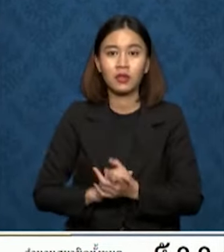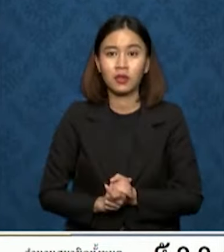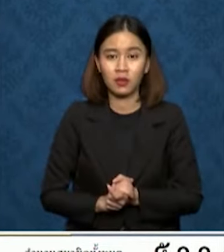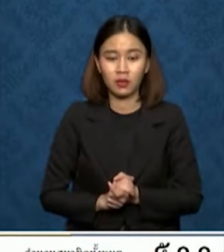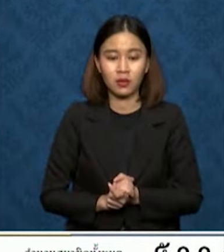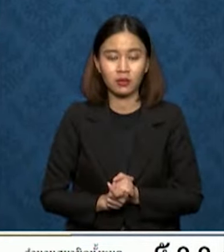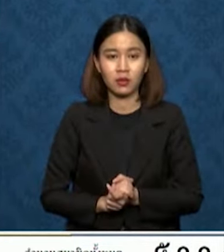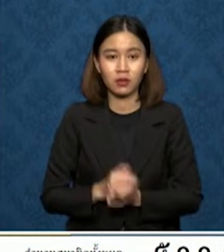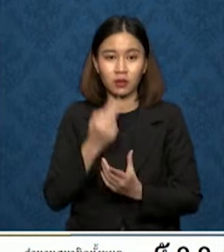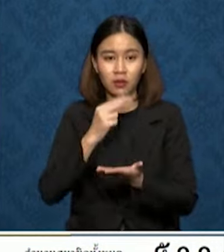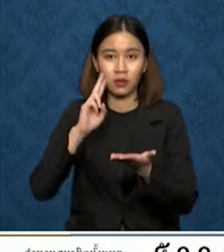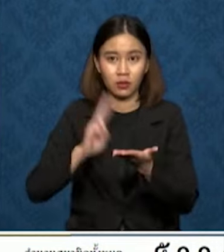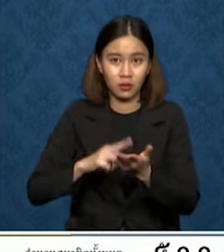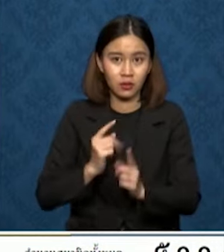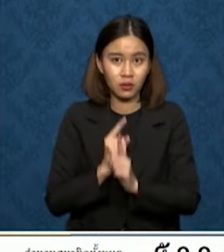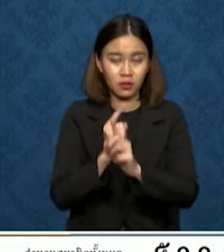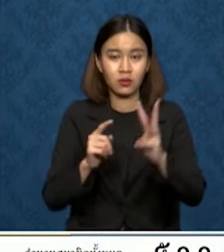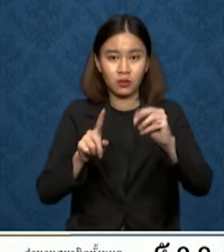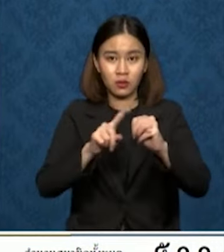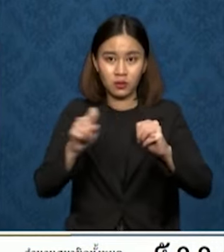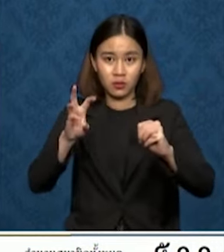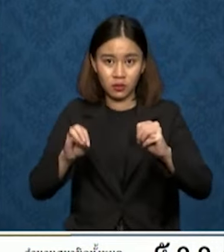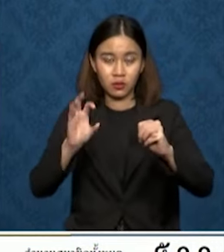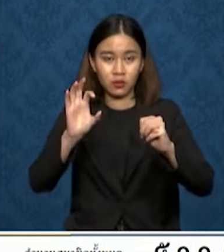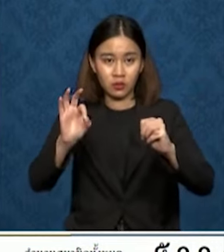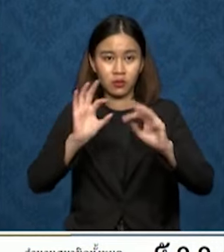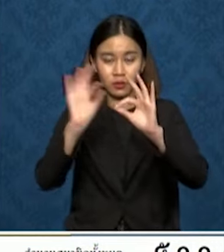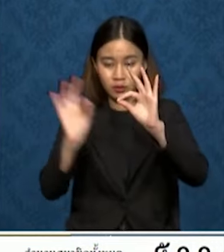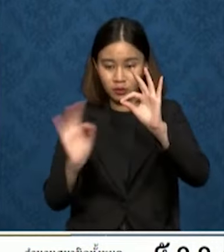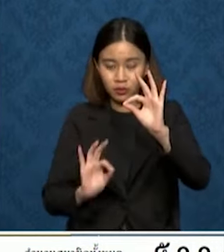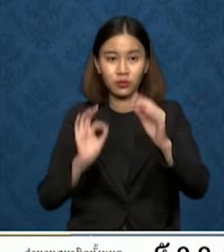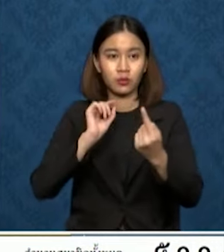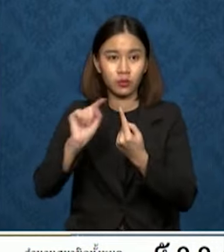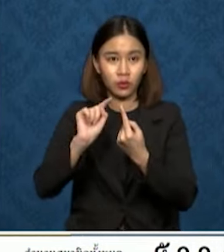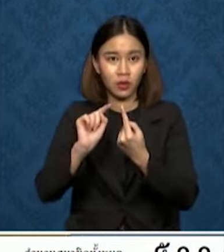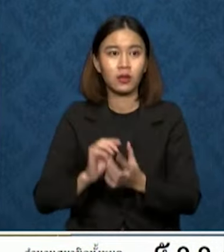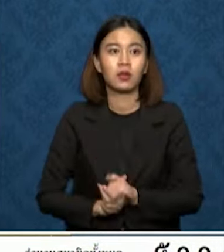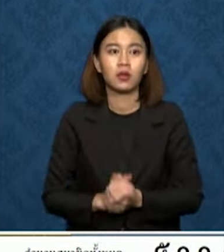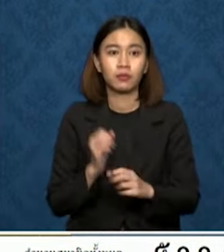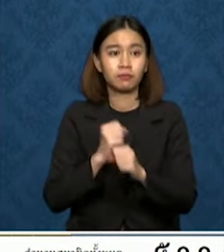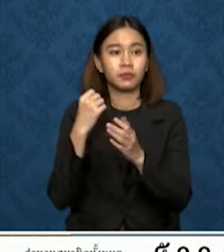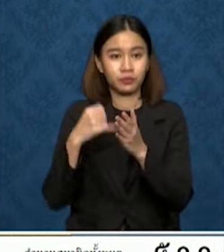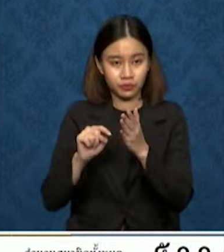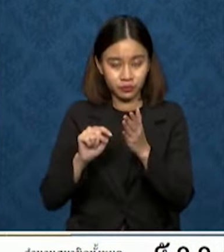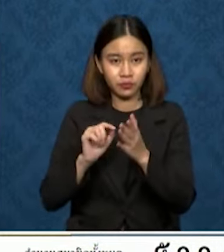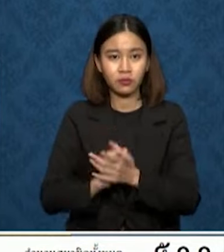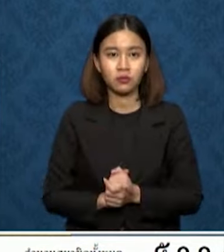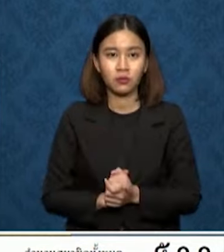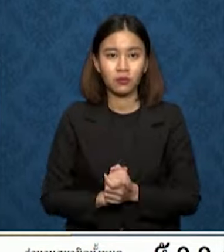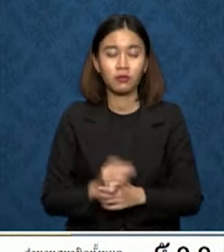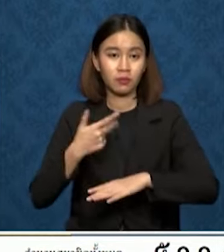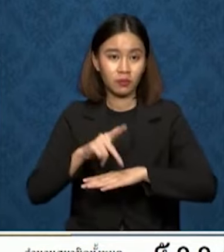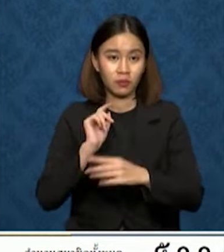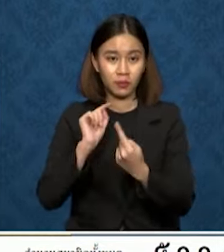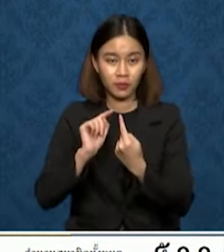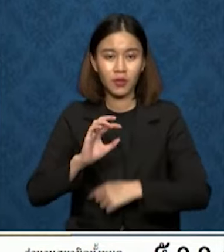กฎหมายฉบับนี้ตามมาตา 169 เขาบอกวาให้พ้นจากควผิดทําทาน